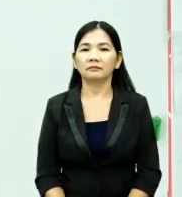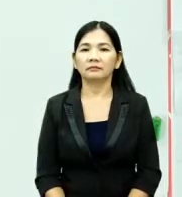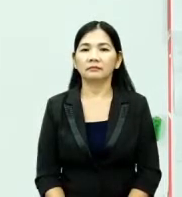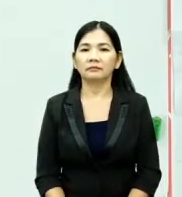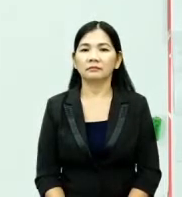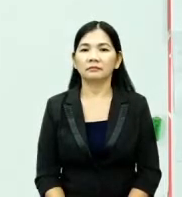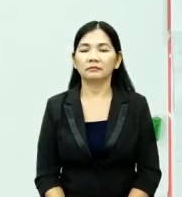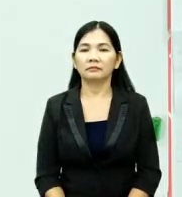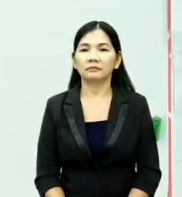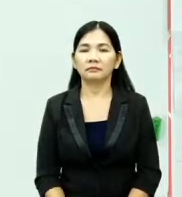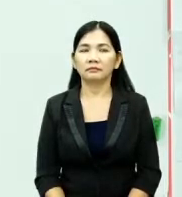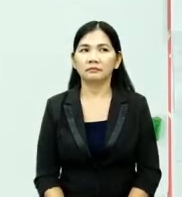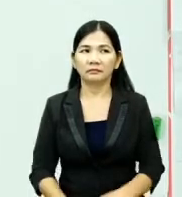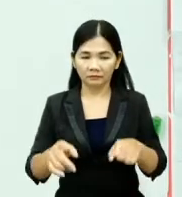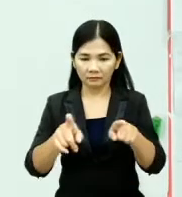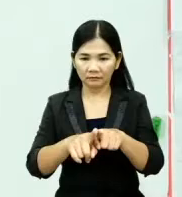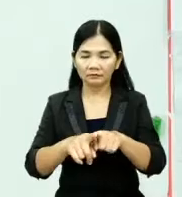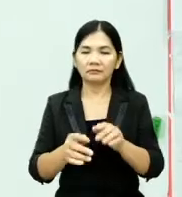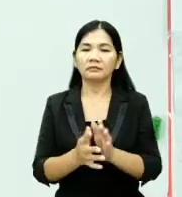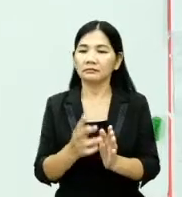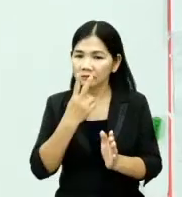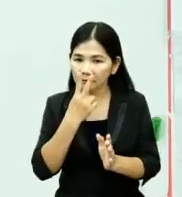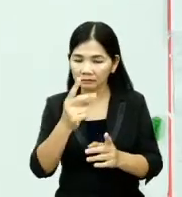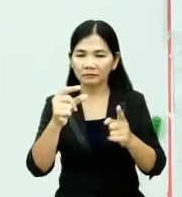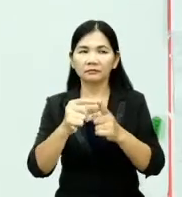chà chẳng con mơ cho mùi nhẹ cứu